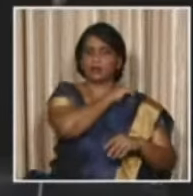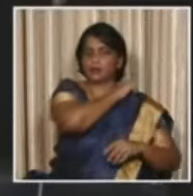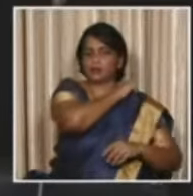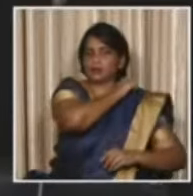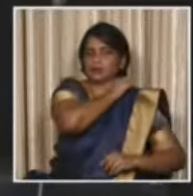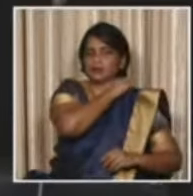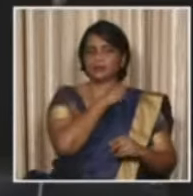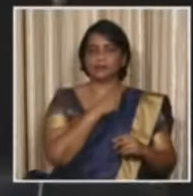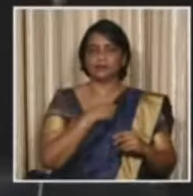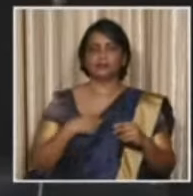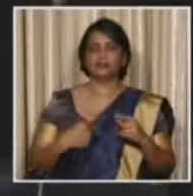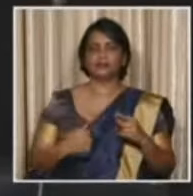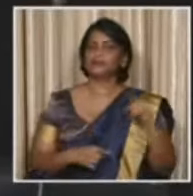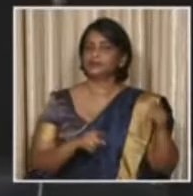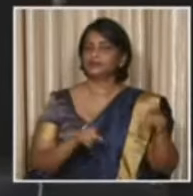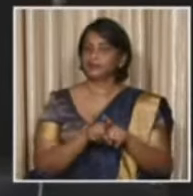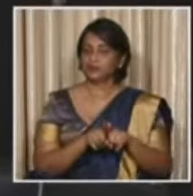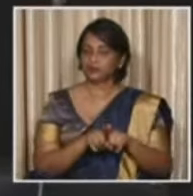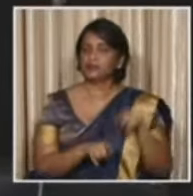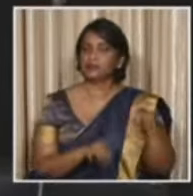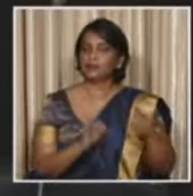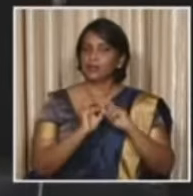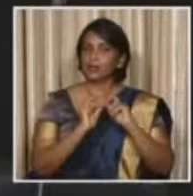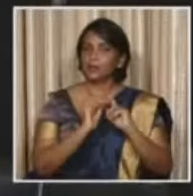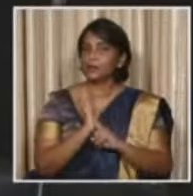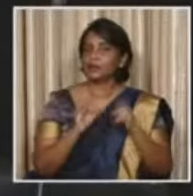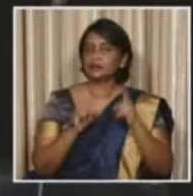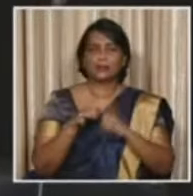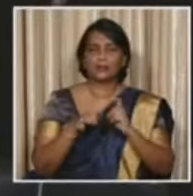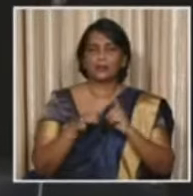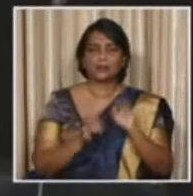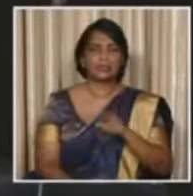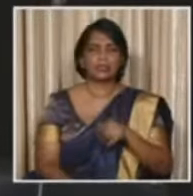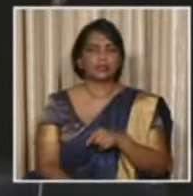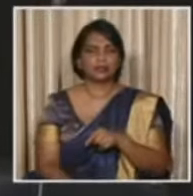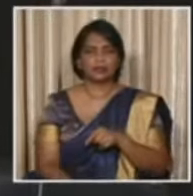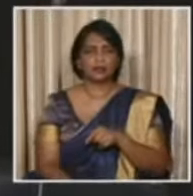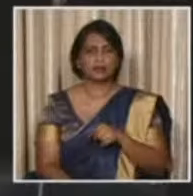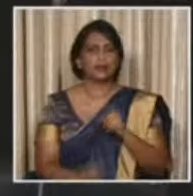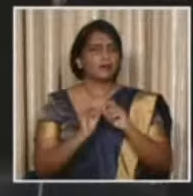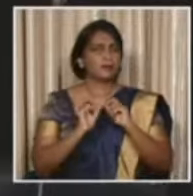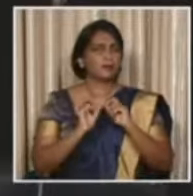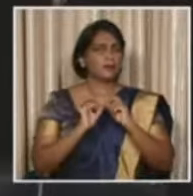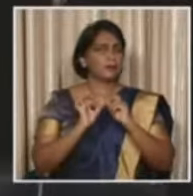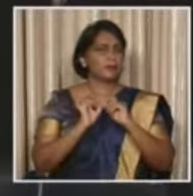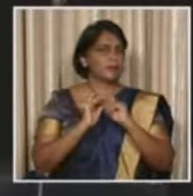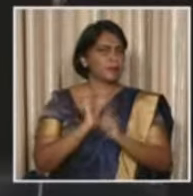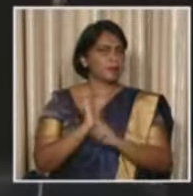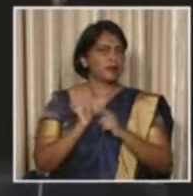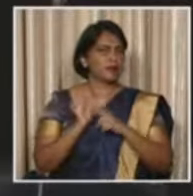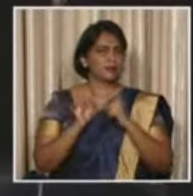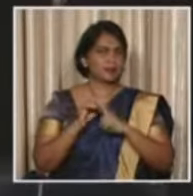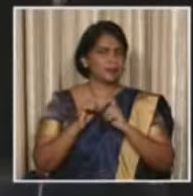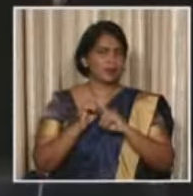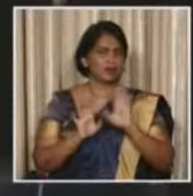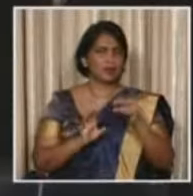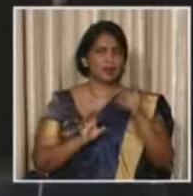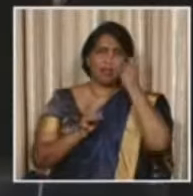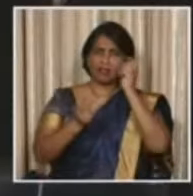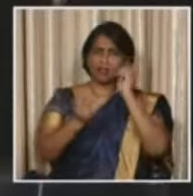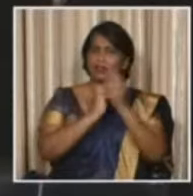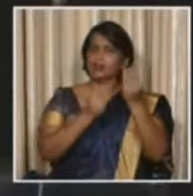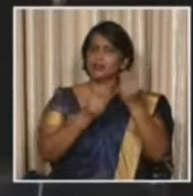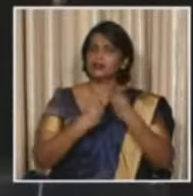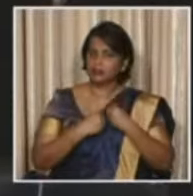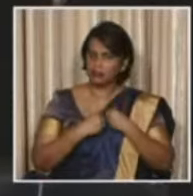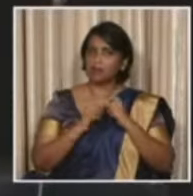දැන් මේකේ මේ මන්ත්‍රීතුමා මේ පනත ප්‍රශ්නයක් නෙමෙයි මේ තියෙන්නේ. මේ පනත ප්‍රශ්නයක් නෙමෙයි. මේ පනතර සංශෝධන ඔබතුමා ඉදිරිපත් කරානේ.